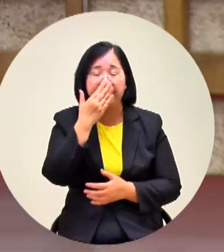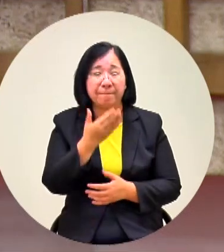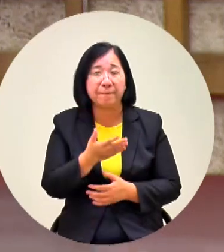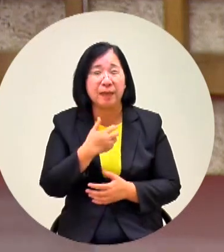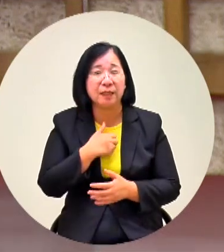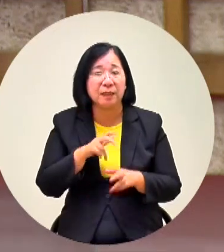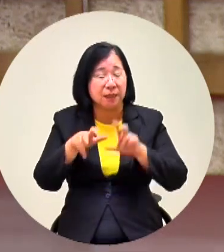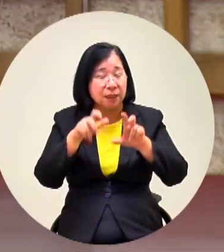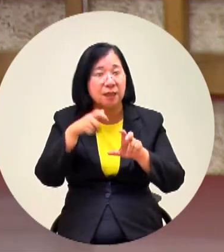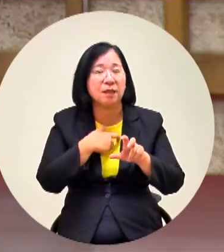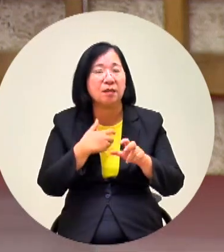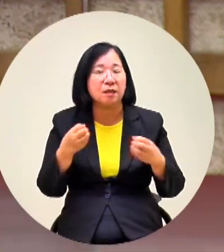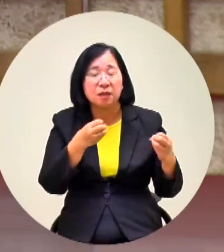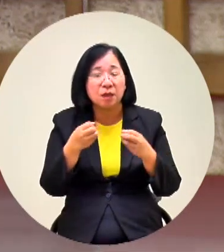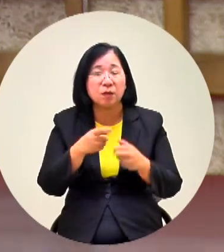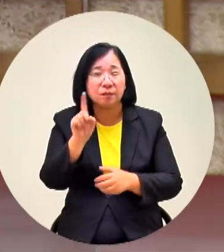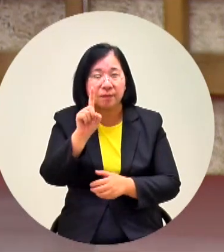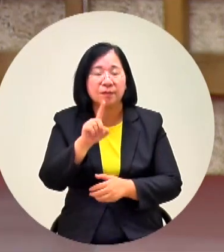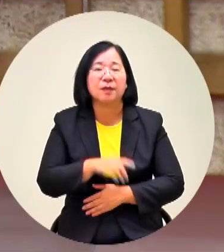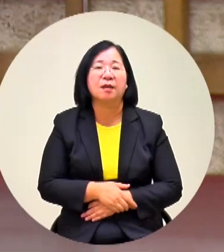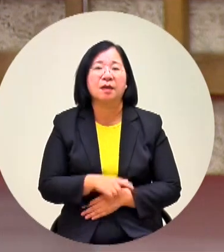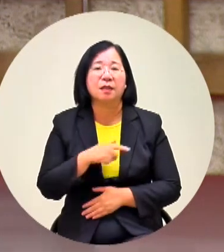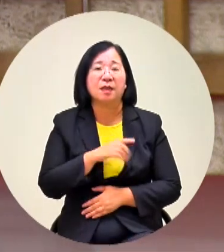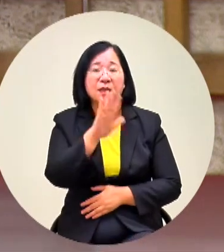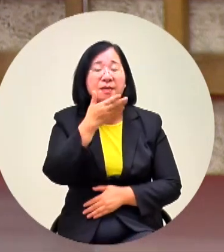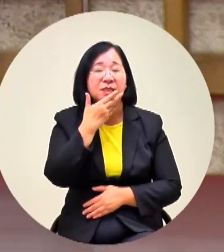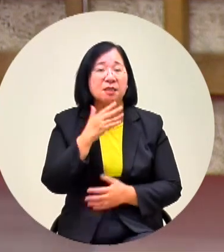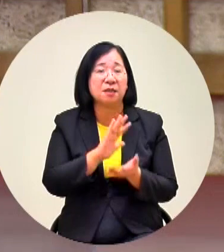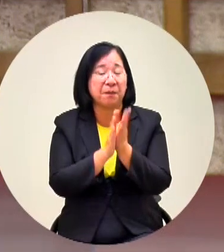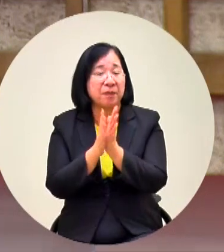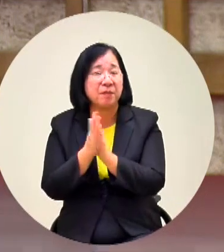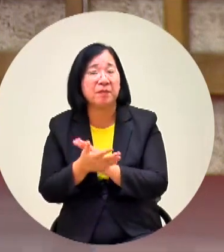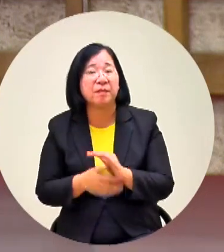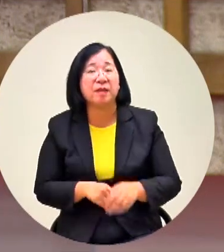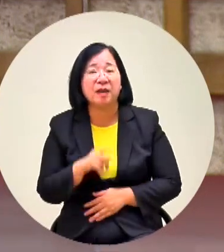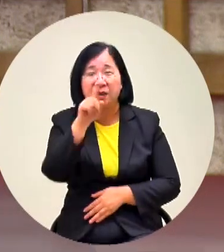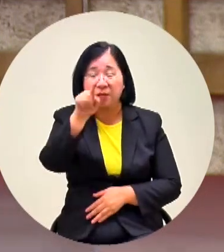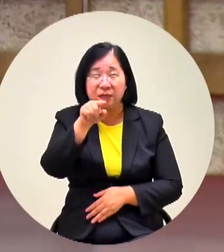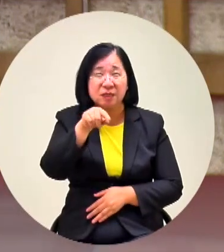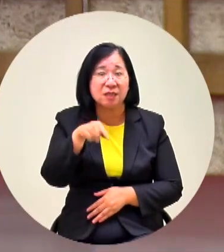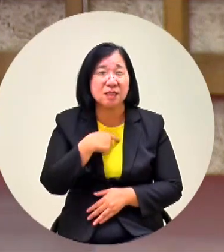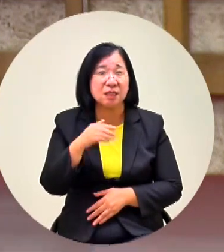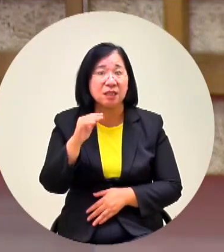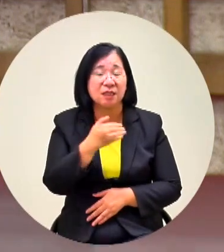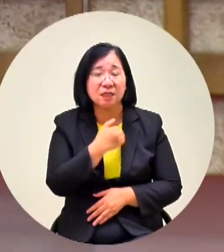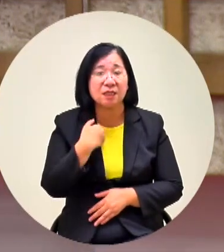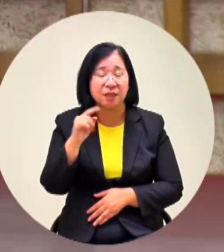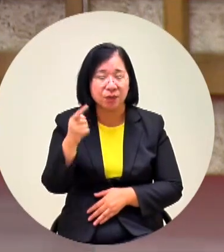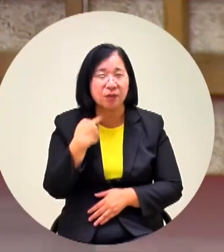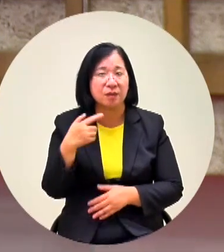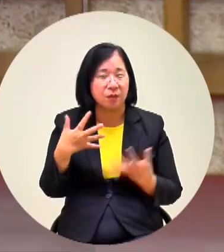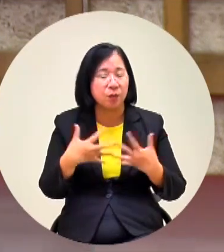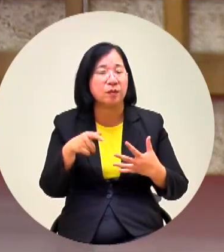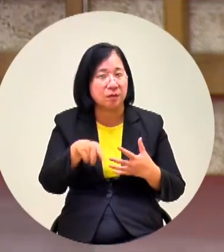这个气候变迁跟洁净能源、氢能源的议题，这是他们要讨论的事项。我们都知道氢的来源